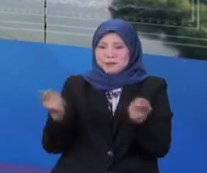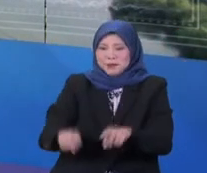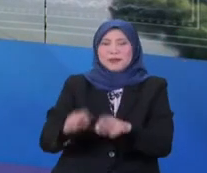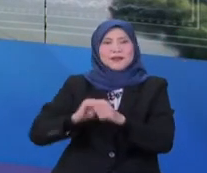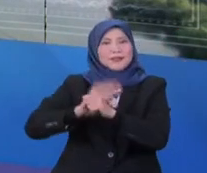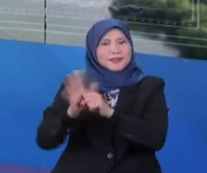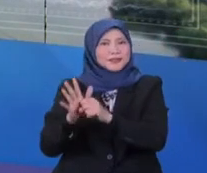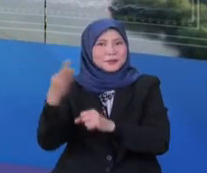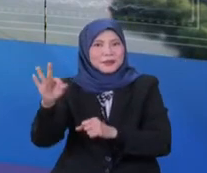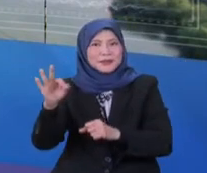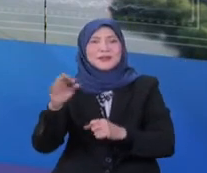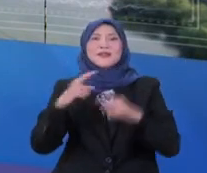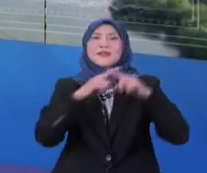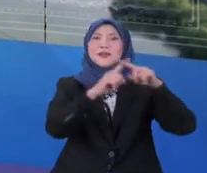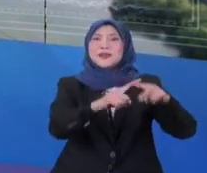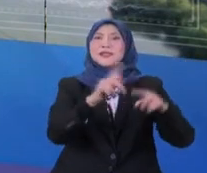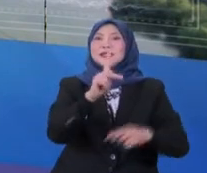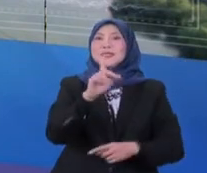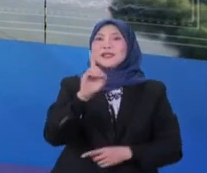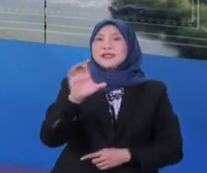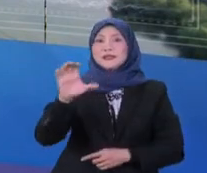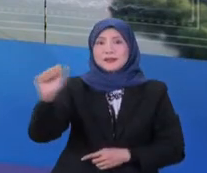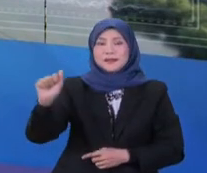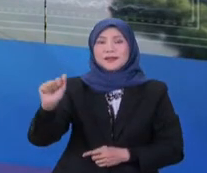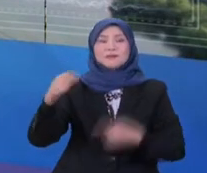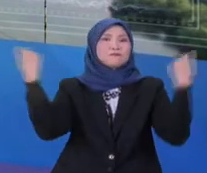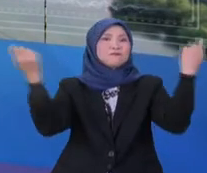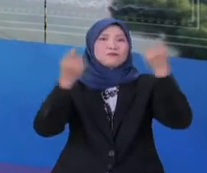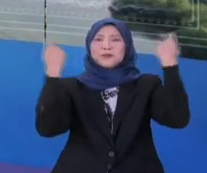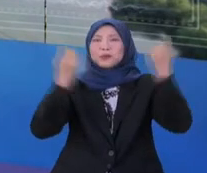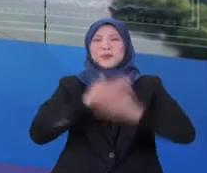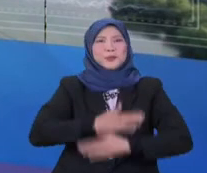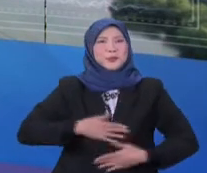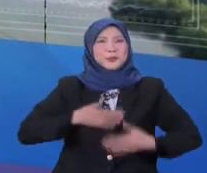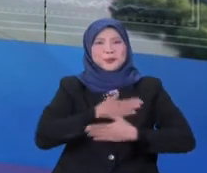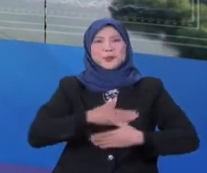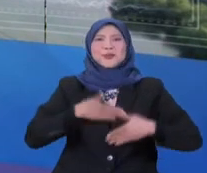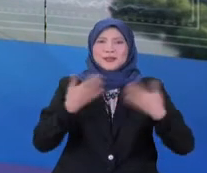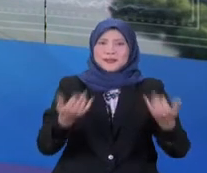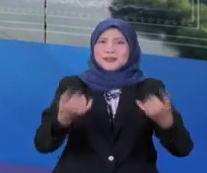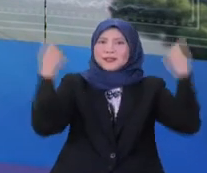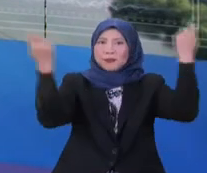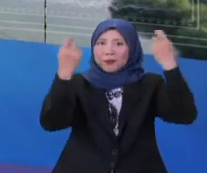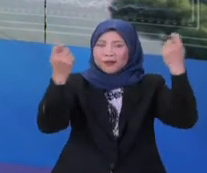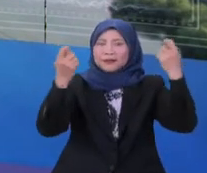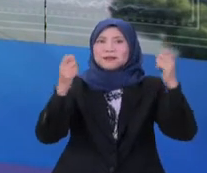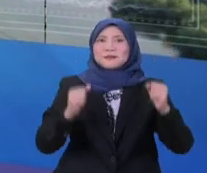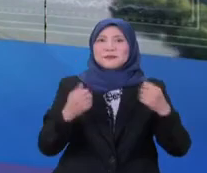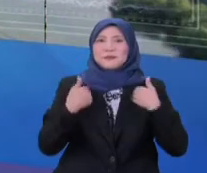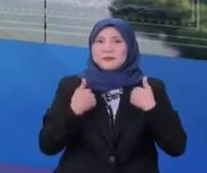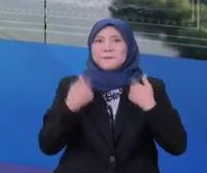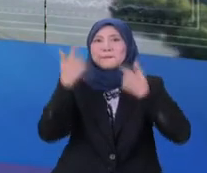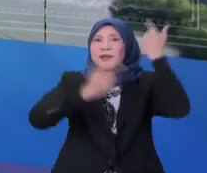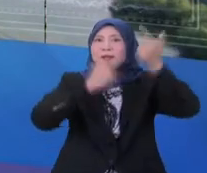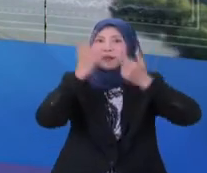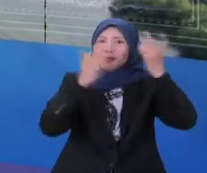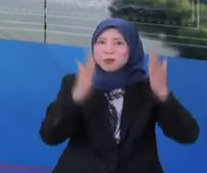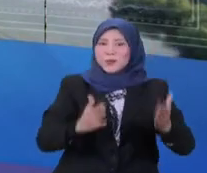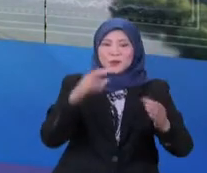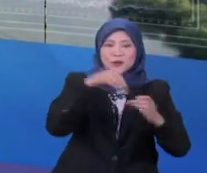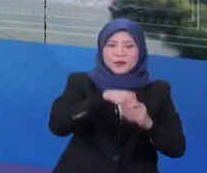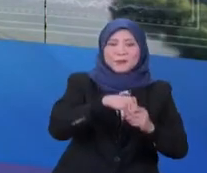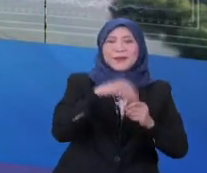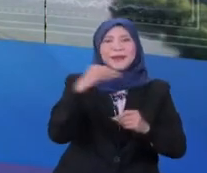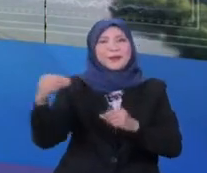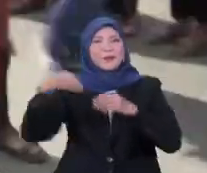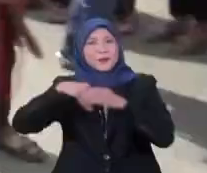COVID-19, Dewan KDCA kembali meriah dengan kehadiran pengunjung. Malah sambutan kali ini juga turut dihadiri pelancong dalam dan luar